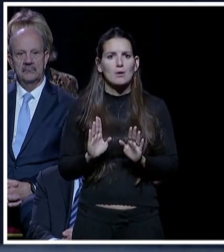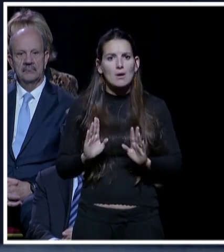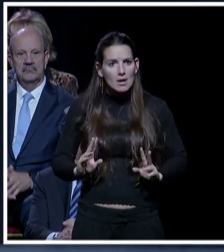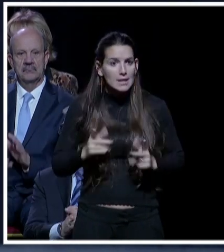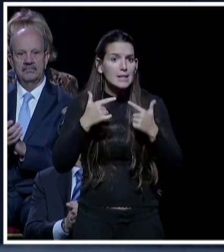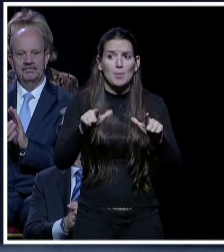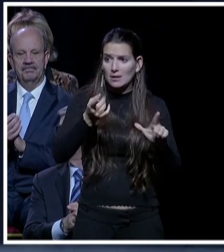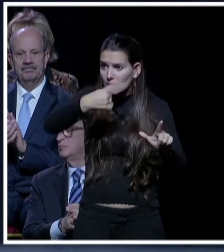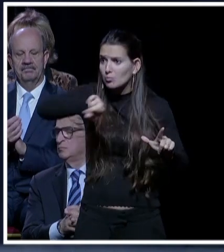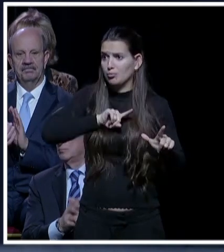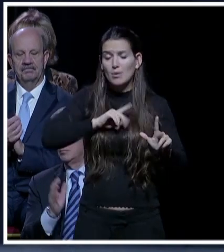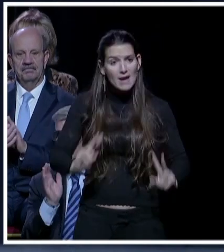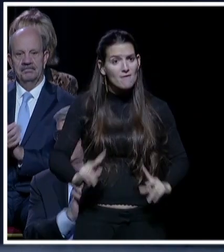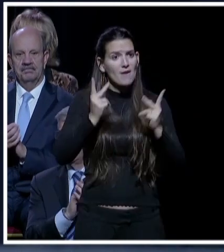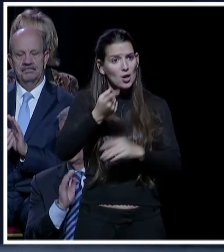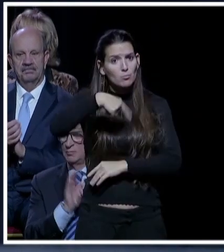valeurs.